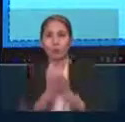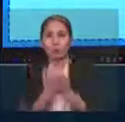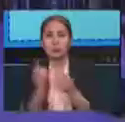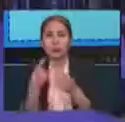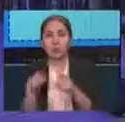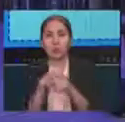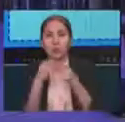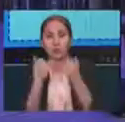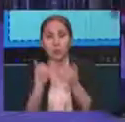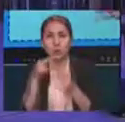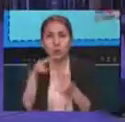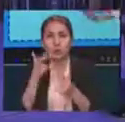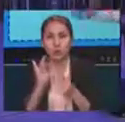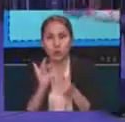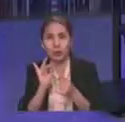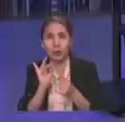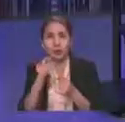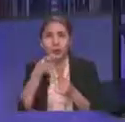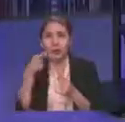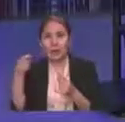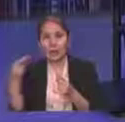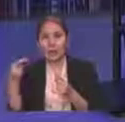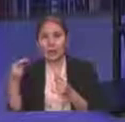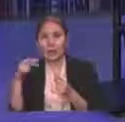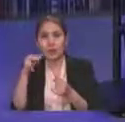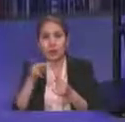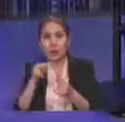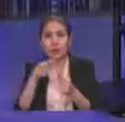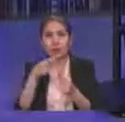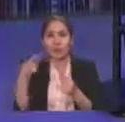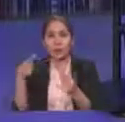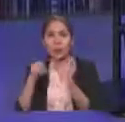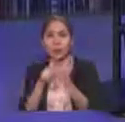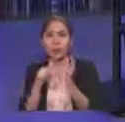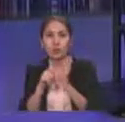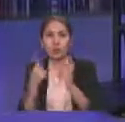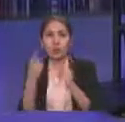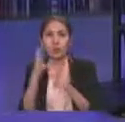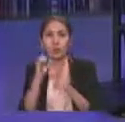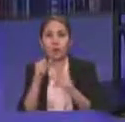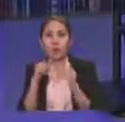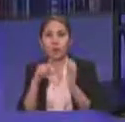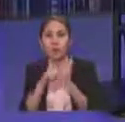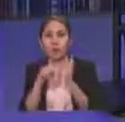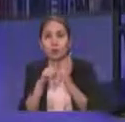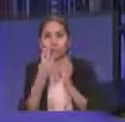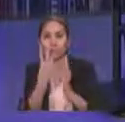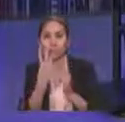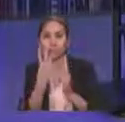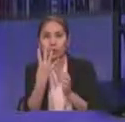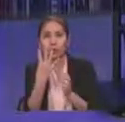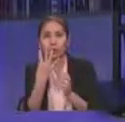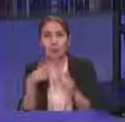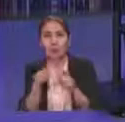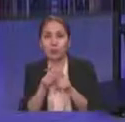Buning uchun pi dan ayiramiz pi taqsim 6 ni va pi taqsim 4 ni.